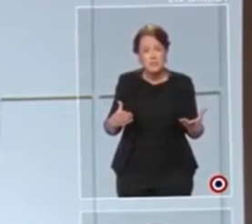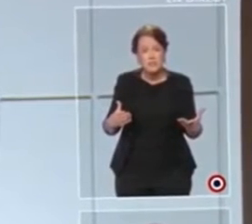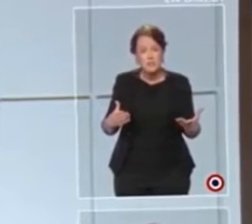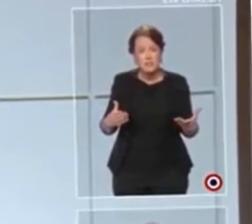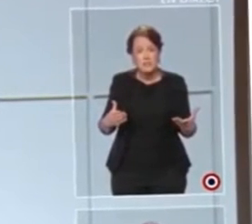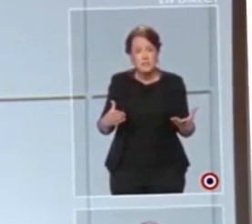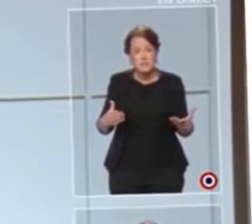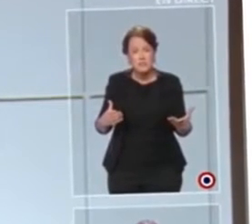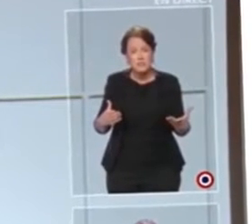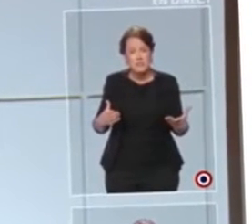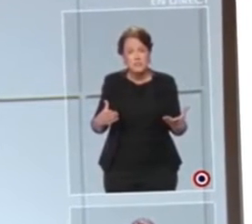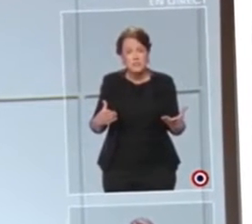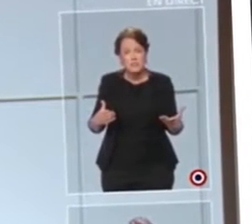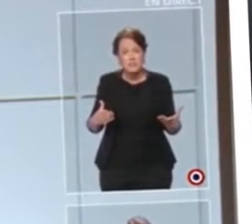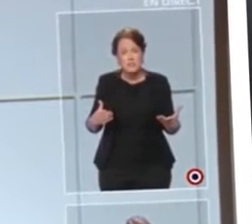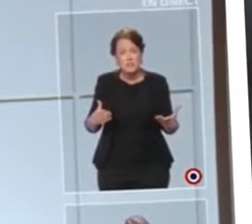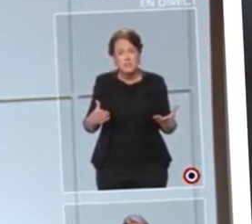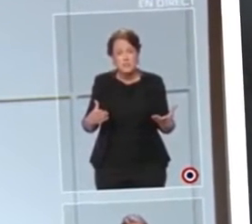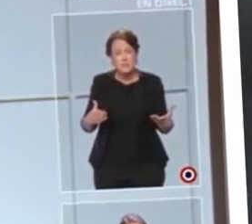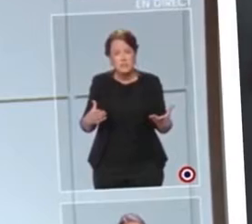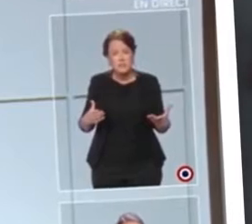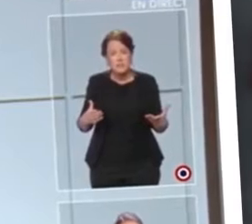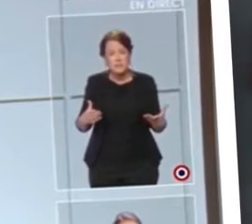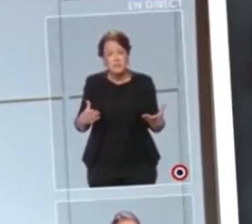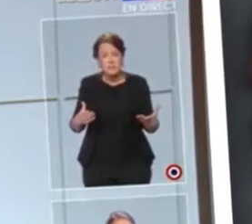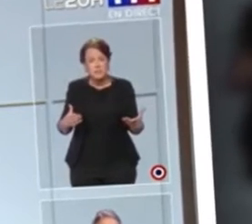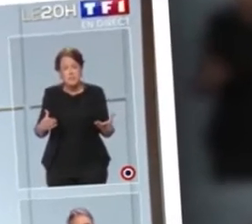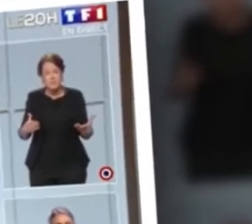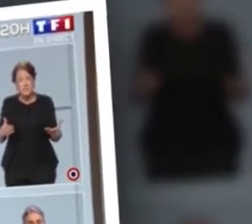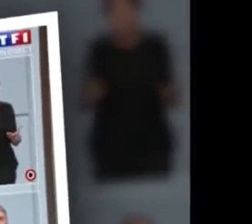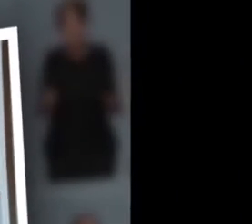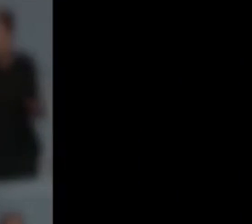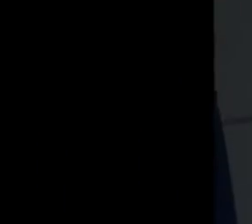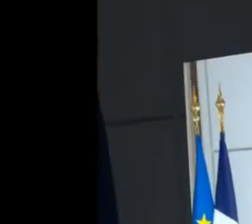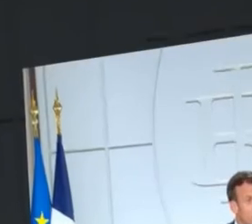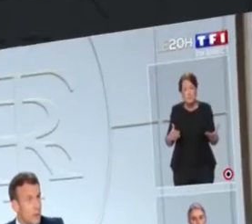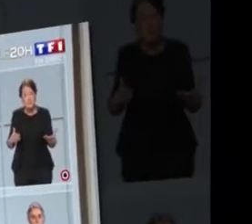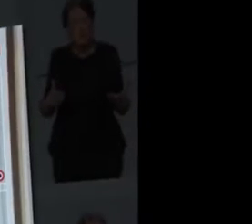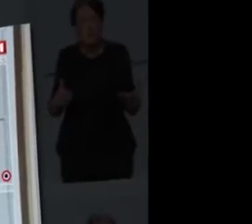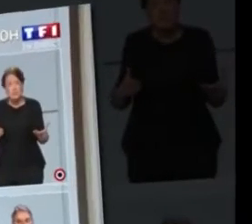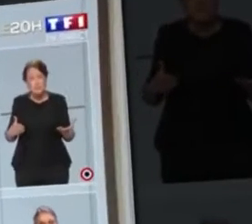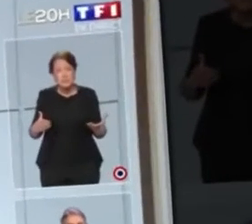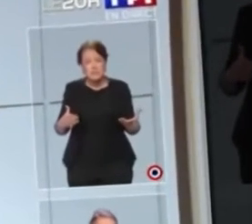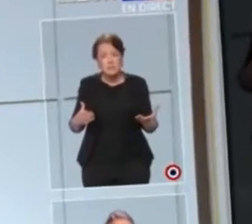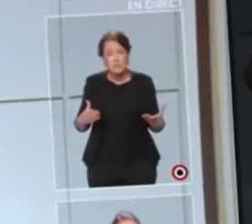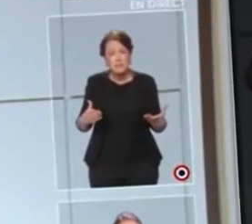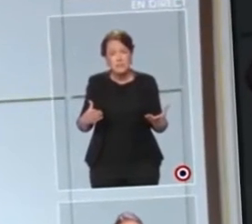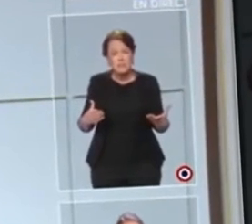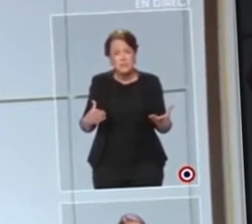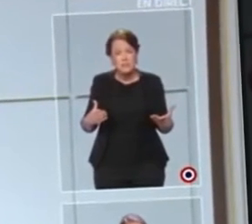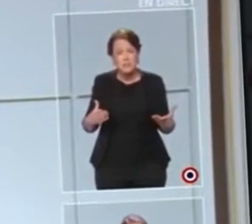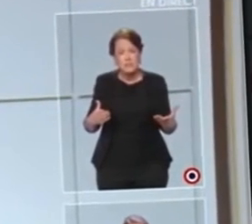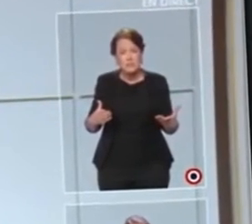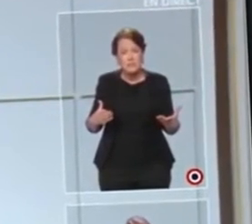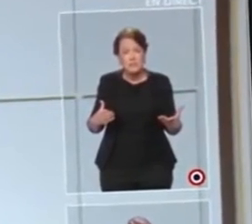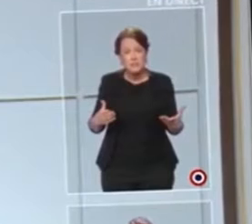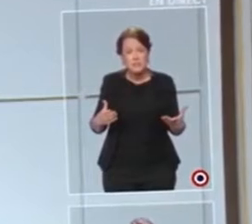20 000 cas de Covid-19 à 4 000 et retomber à 10-15% de lits occupés en réanimation.